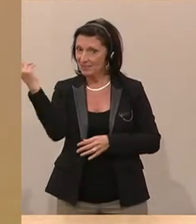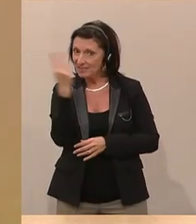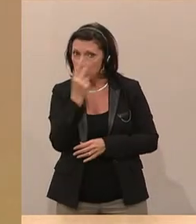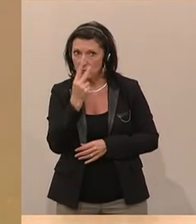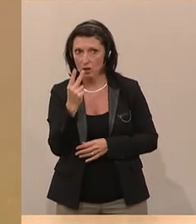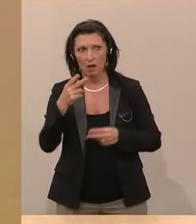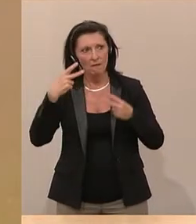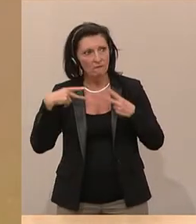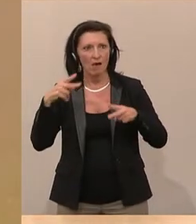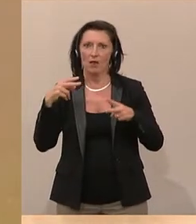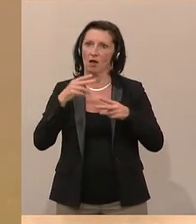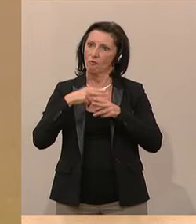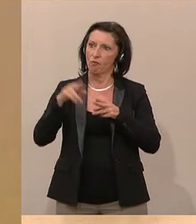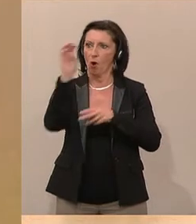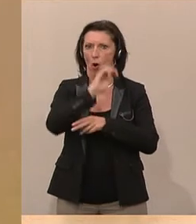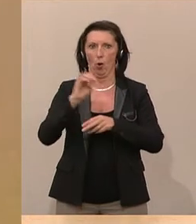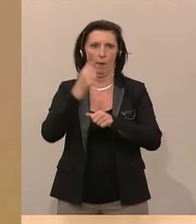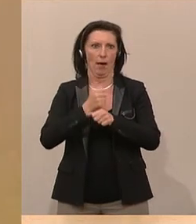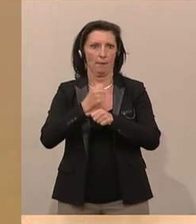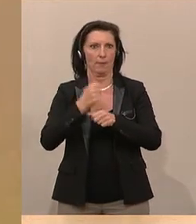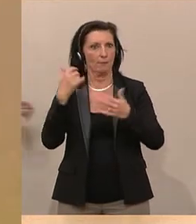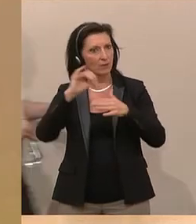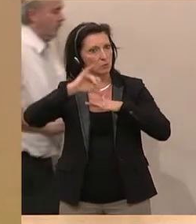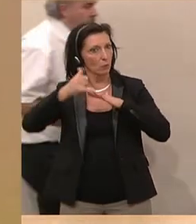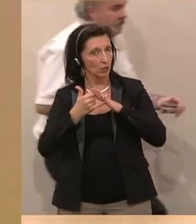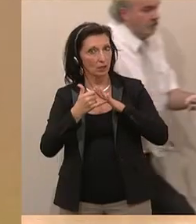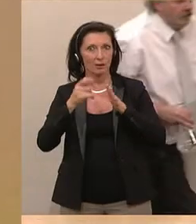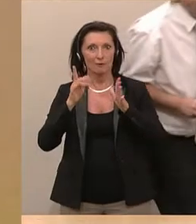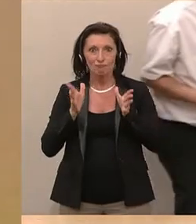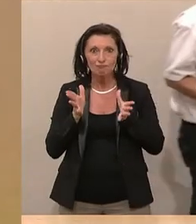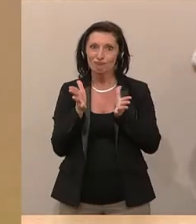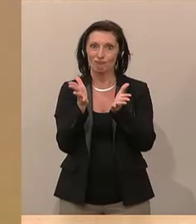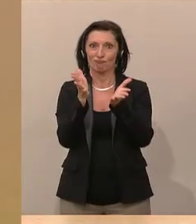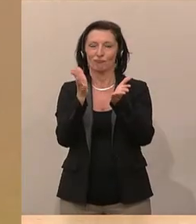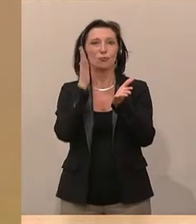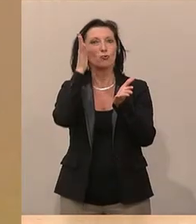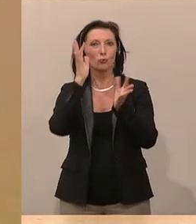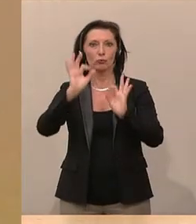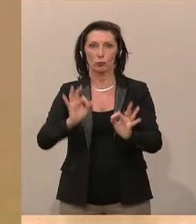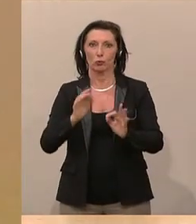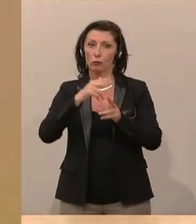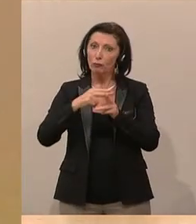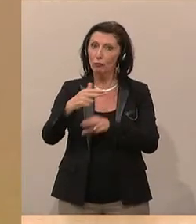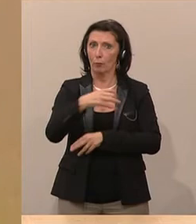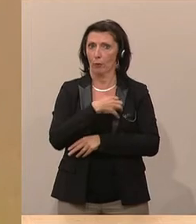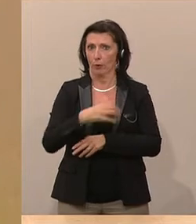Europa weiterzuarbeiten und dieses Projekt in eine gute Zukunft zu bringen. Für die Bürgerinnen und Bürger.